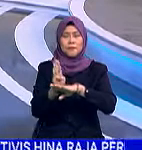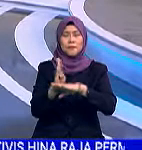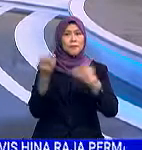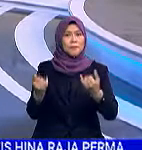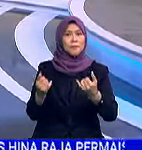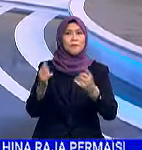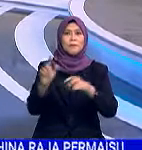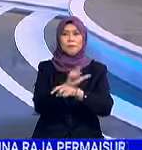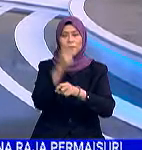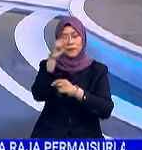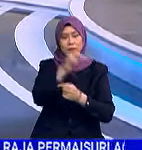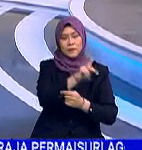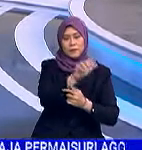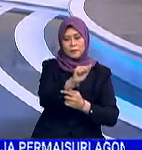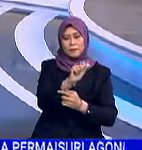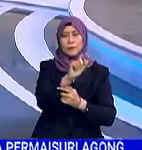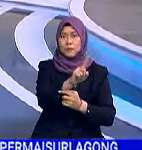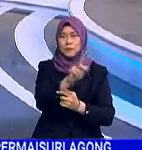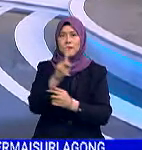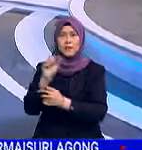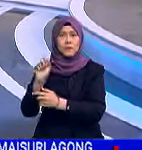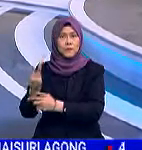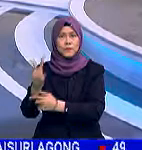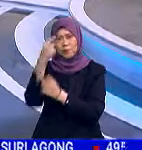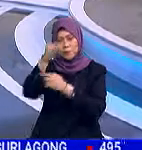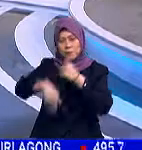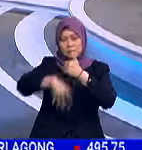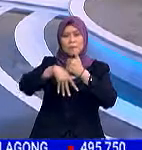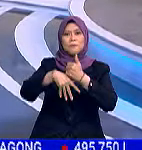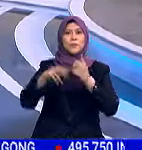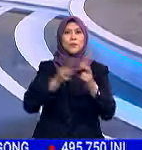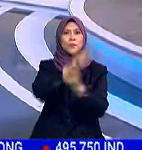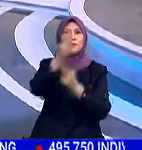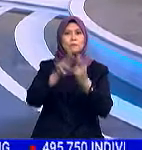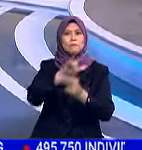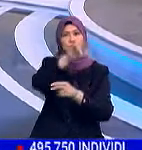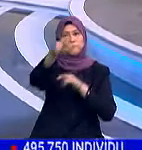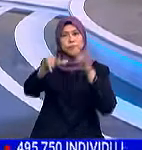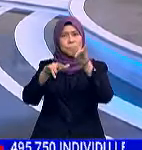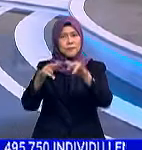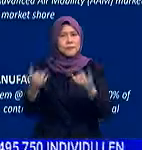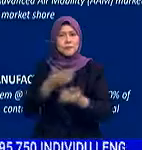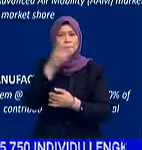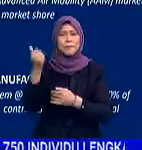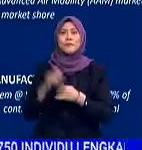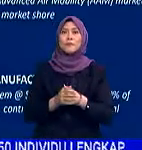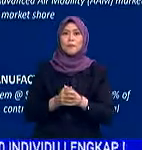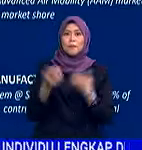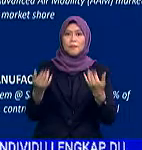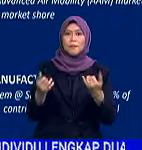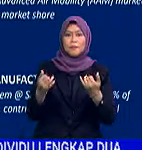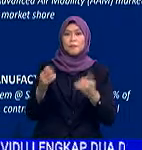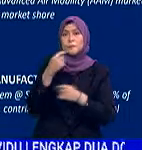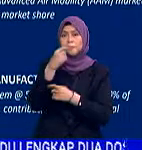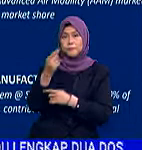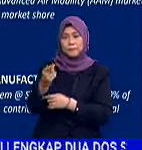pelengkap kepada klia dan kli2 sebagai hub udara utama di lembah Klang menurut ketua aeropolis San berhad ranhill